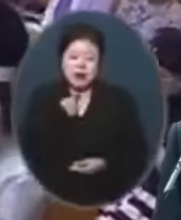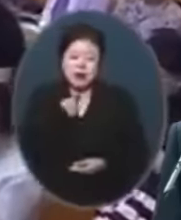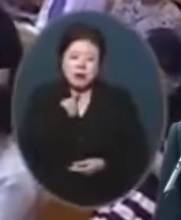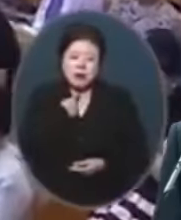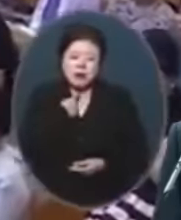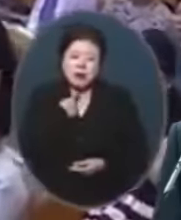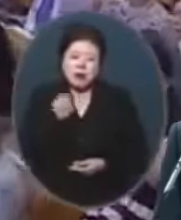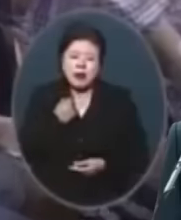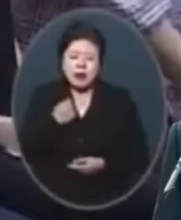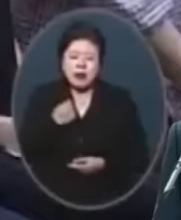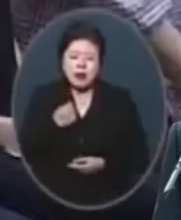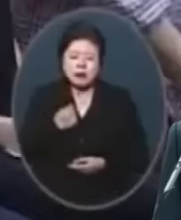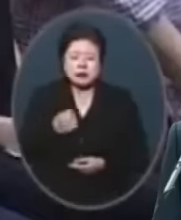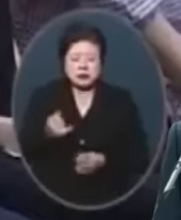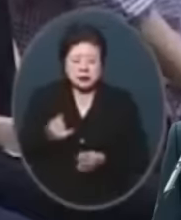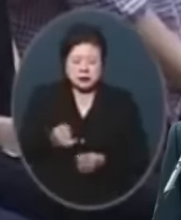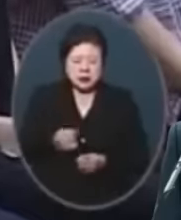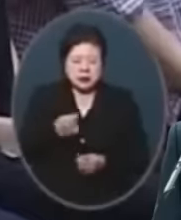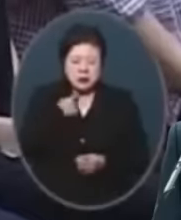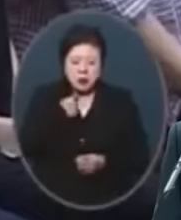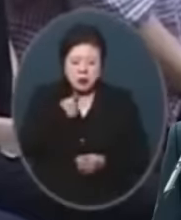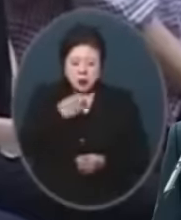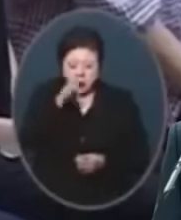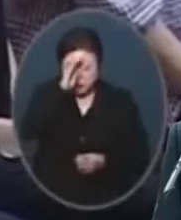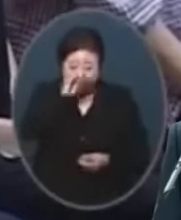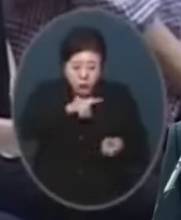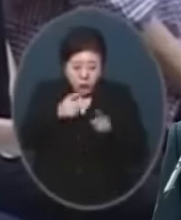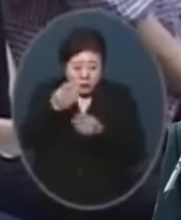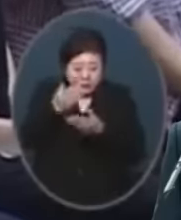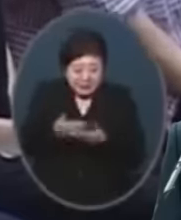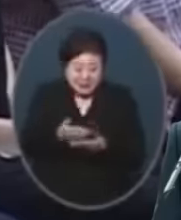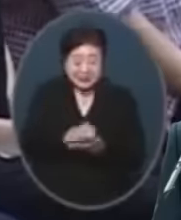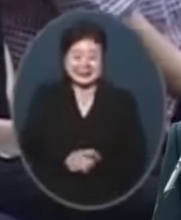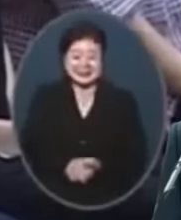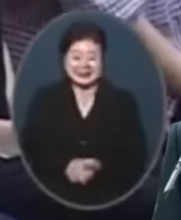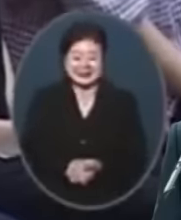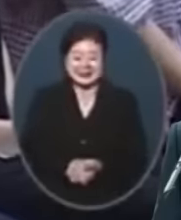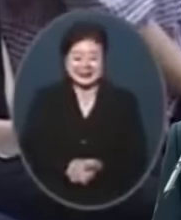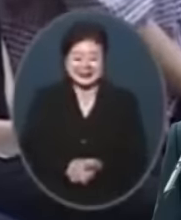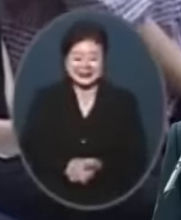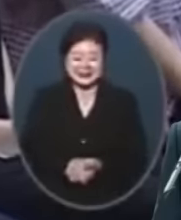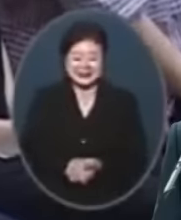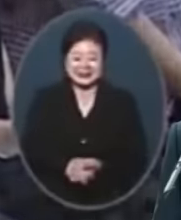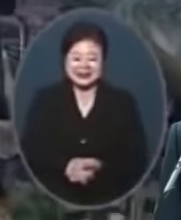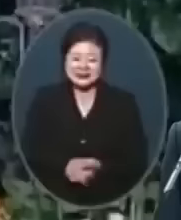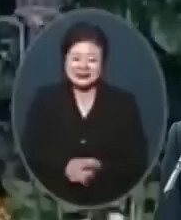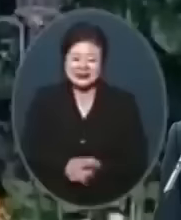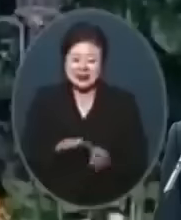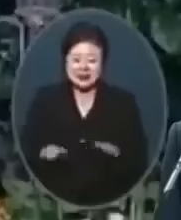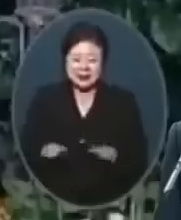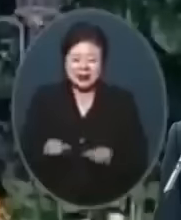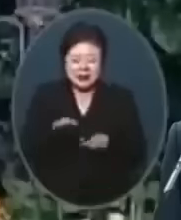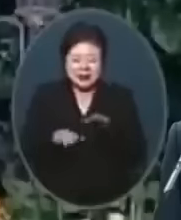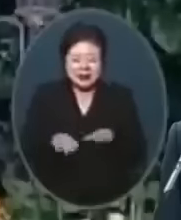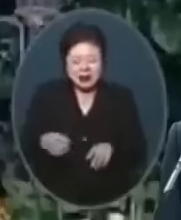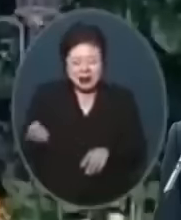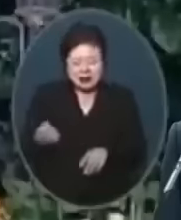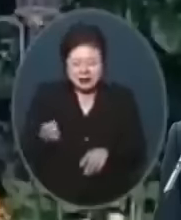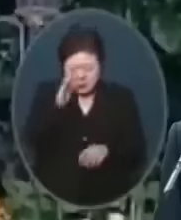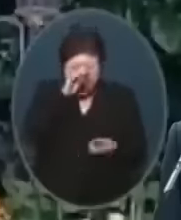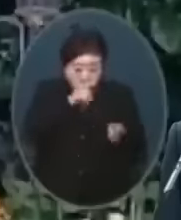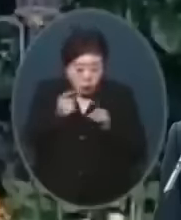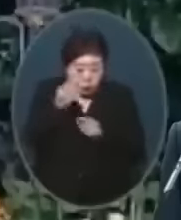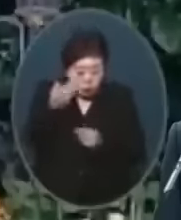목을 잘 설 수 없는 사람이 그 목병이 나음을 입었었습니다. 발다리가 저리고 고통스러운